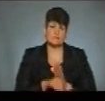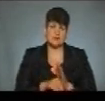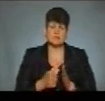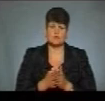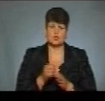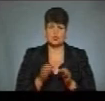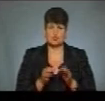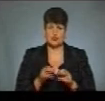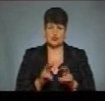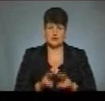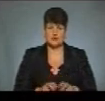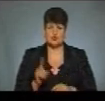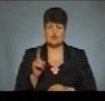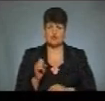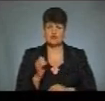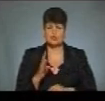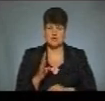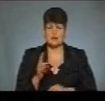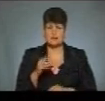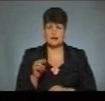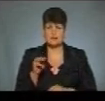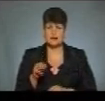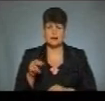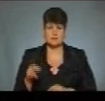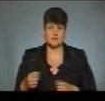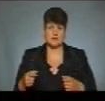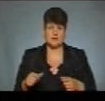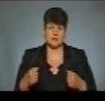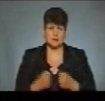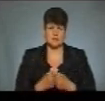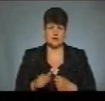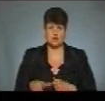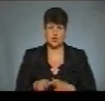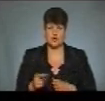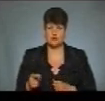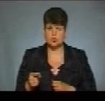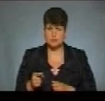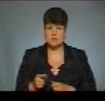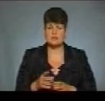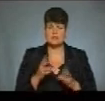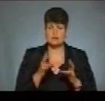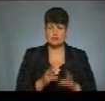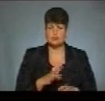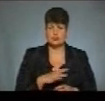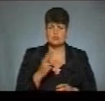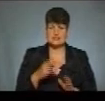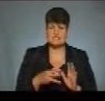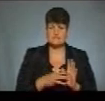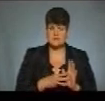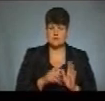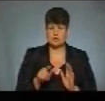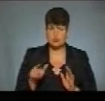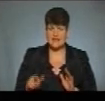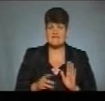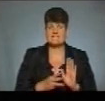розслідувань 114 дорожньо-транспортних пригод на дорогах Тернопільщини. У них травмувалися 38 осіб, 8